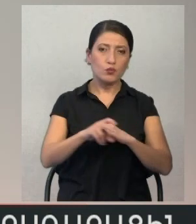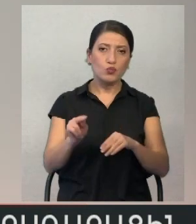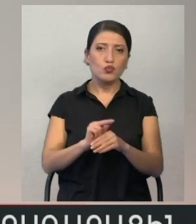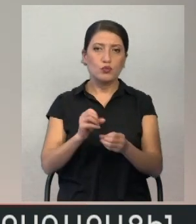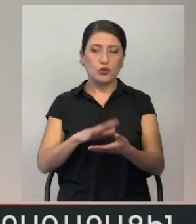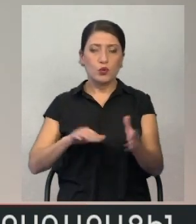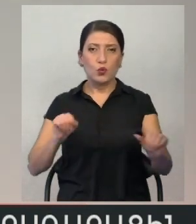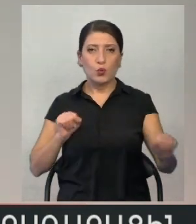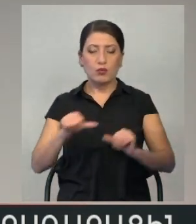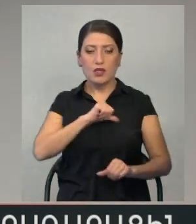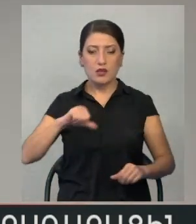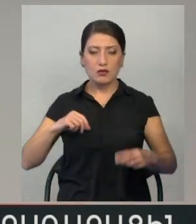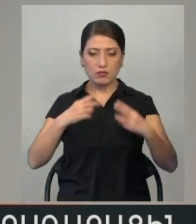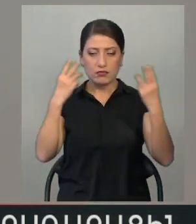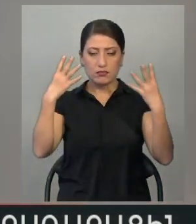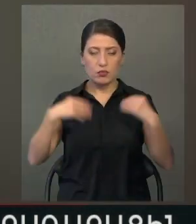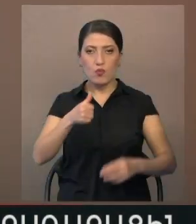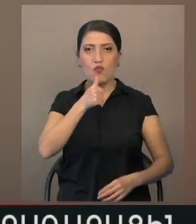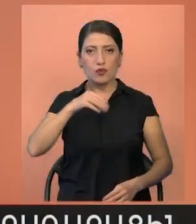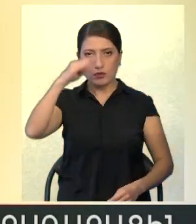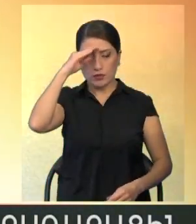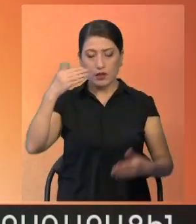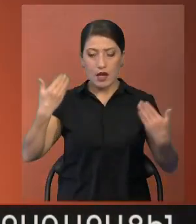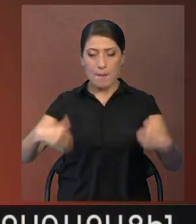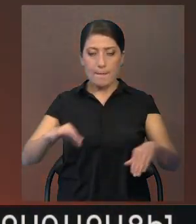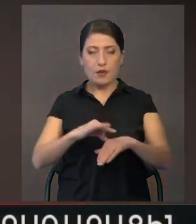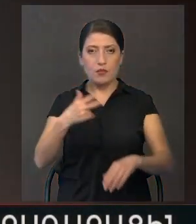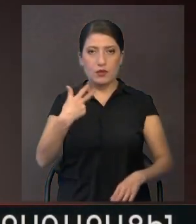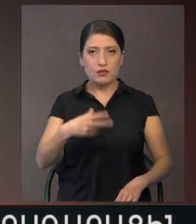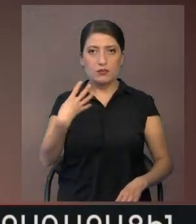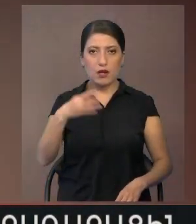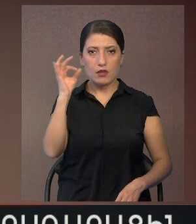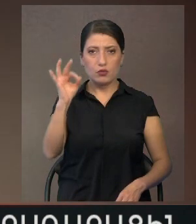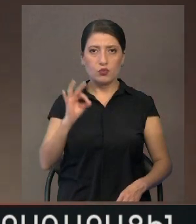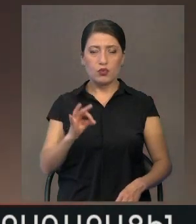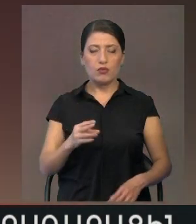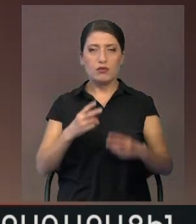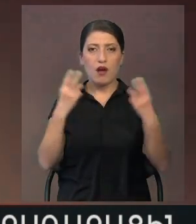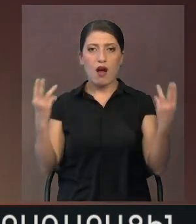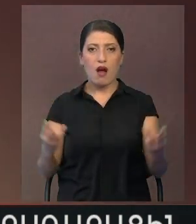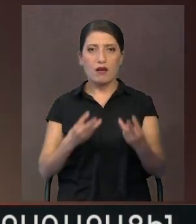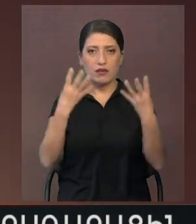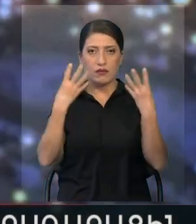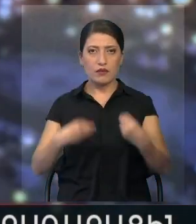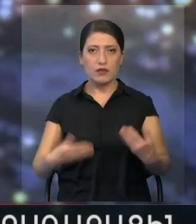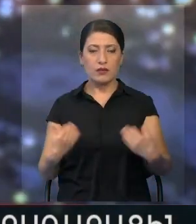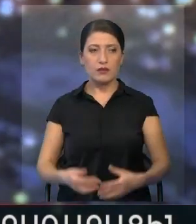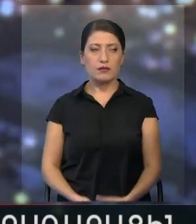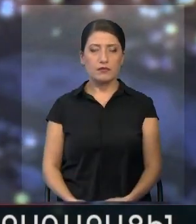է նաև Գյումրիում ինքնահրկիզման փորձ արած երիտասարդը, նրա մարմնի 30-40%-ը այրվել էր։